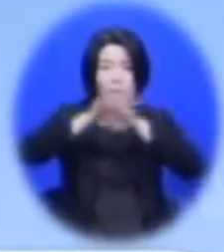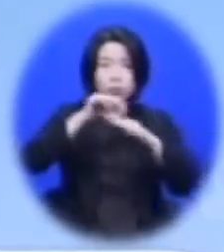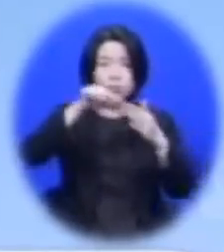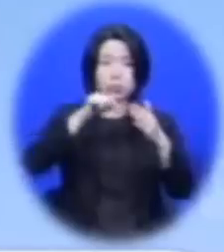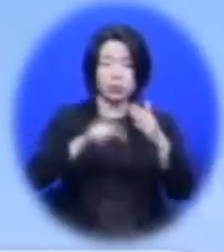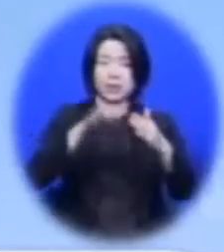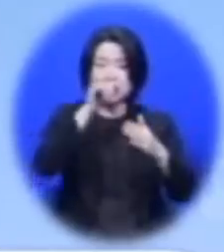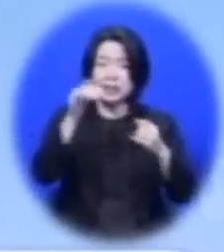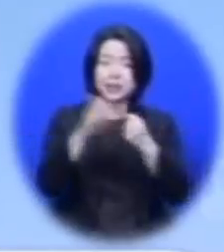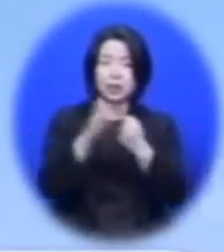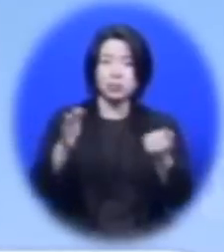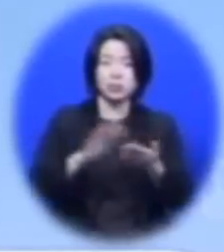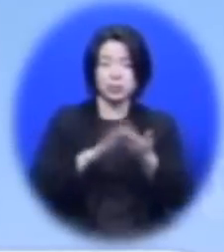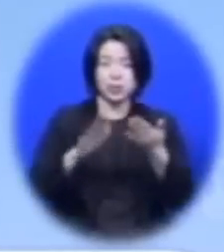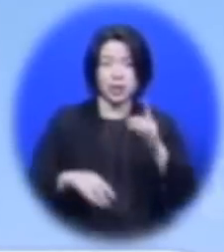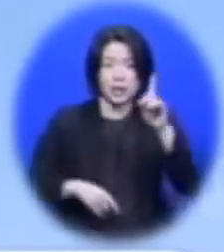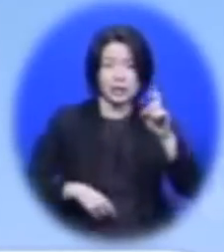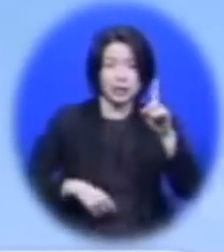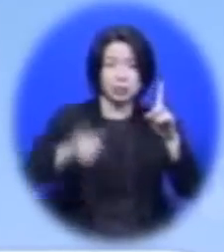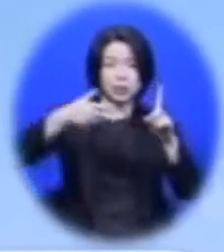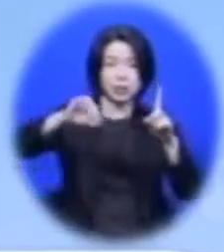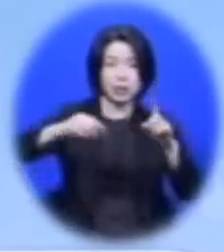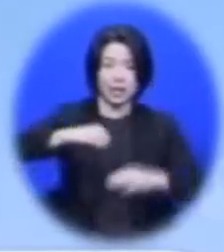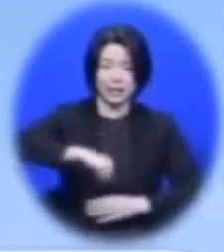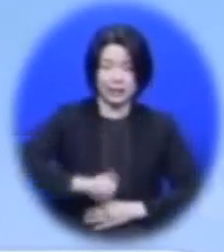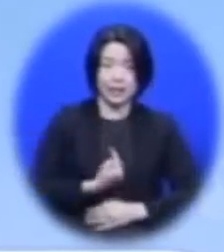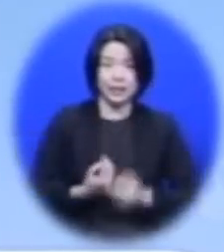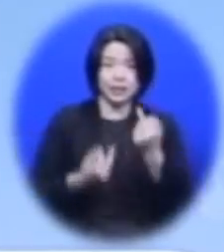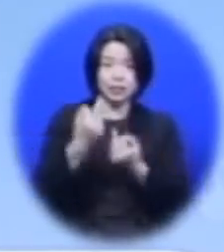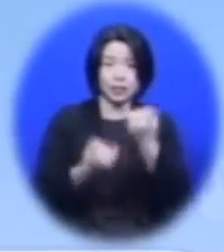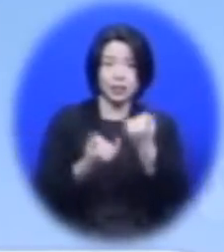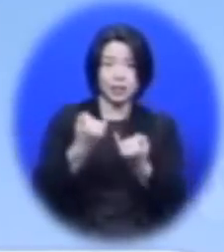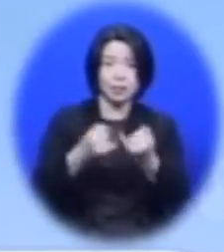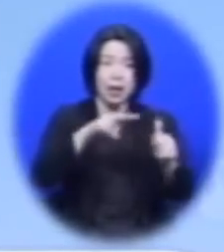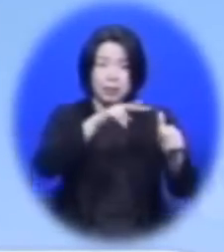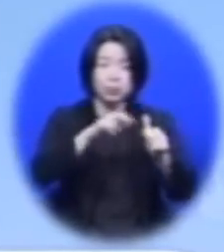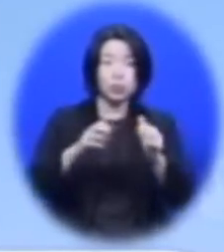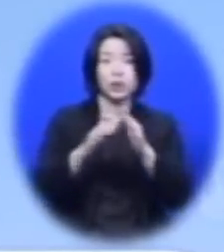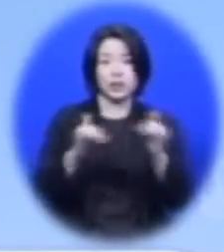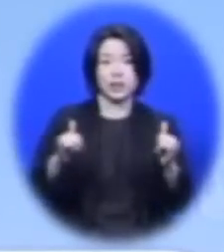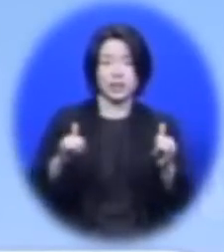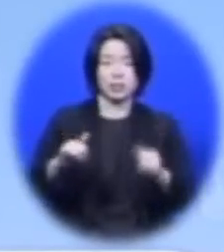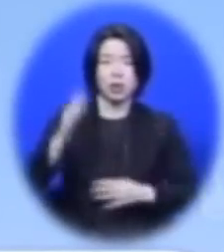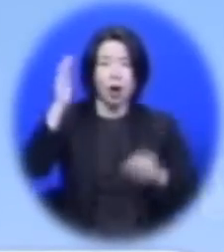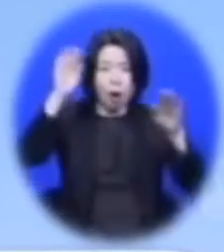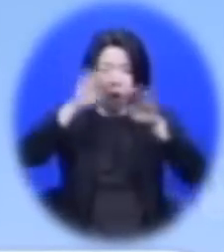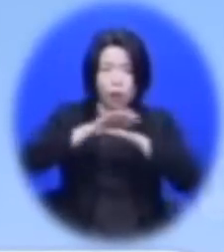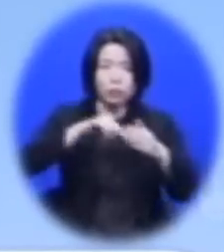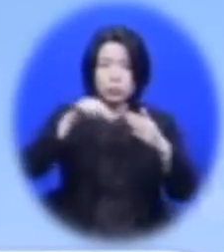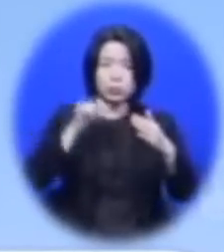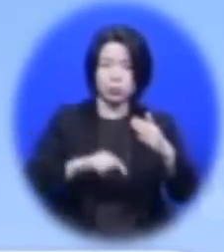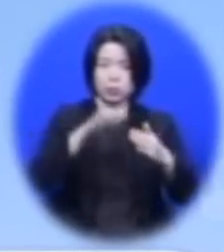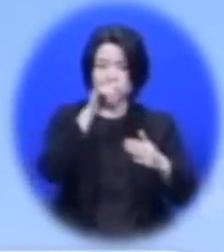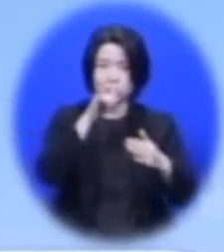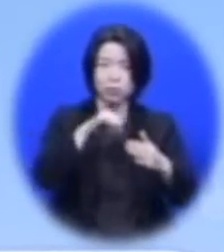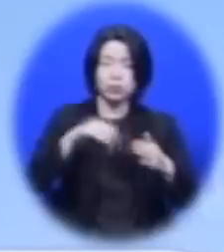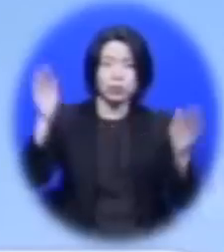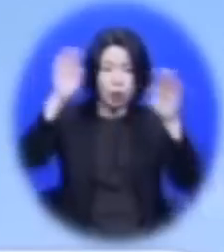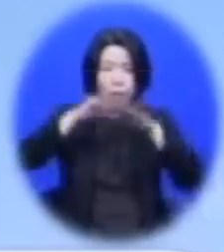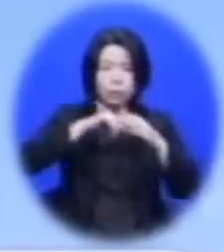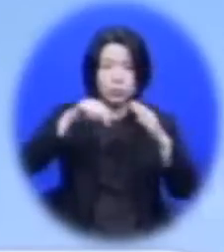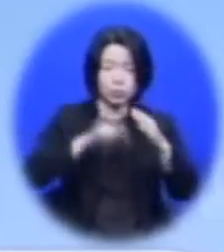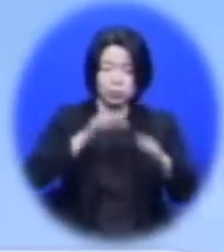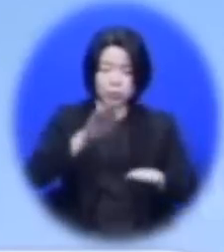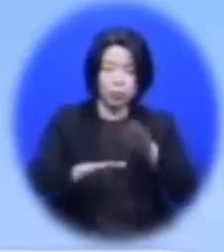그렇습니다. 11절에 자기 형제 자매를 미워하는 사람은 어둠 속에 있고 어둠 속을 걷고